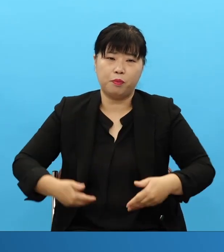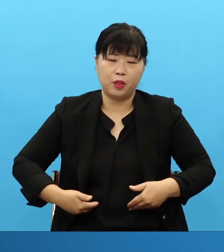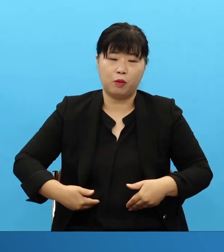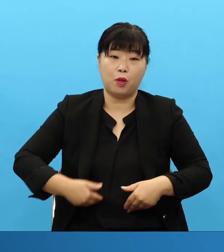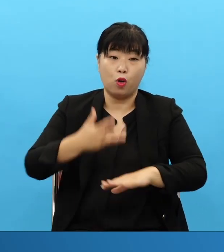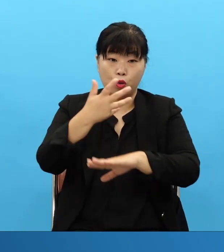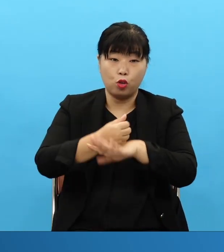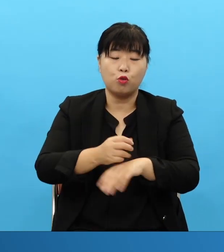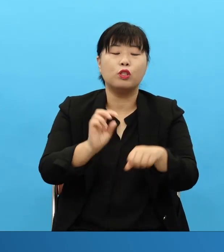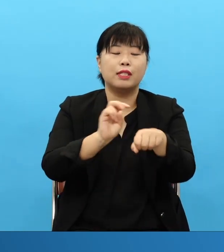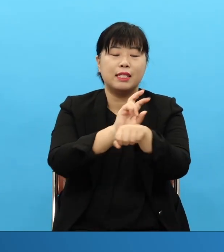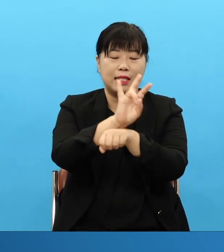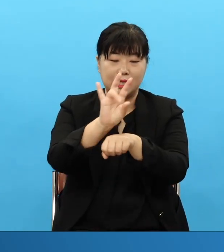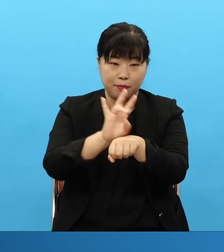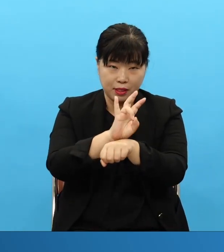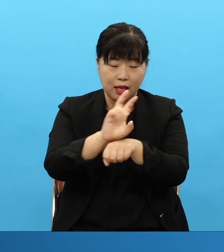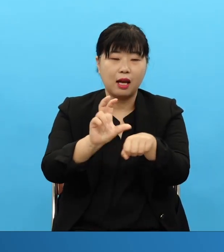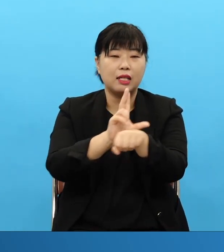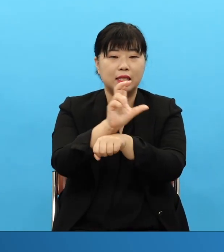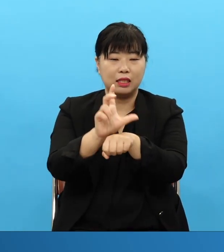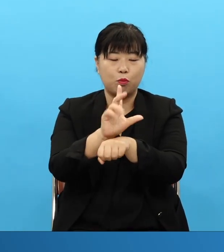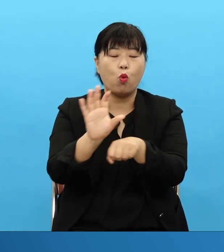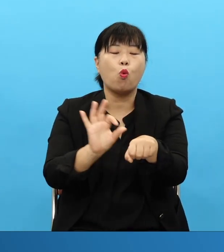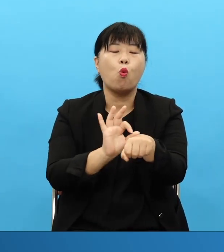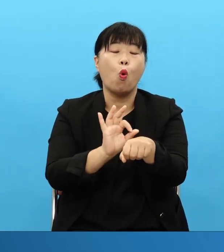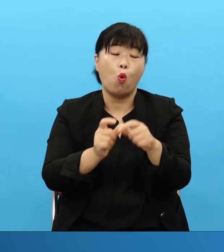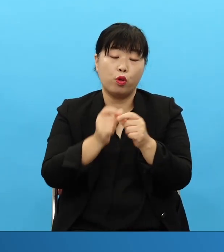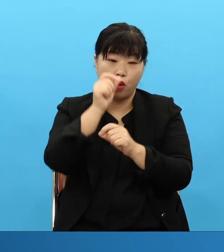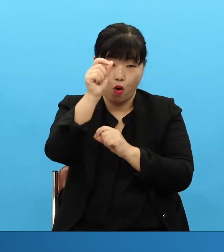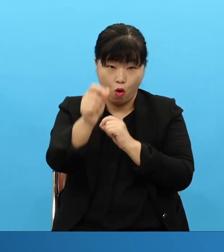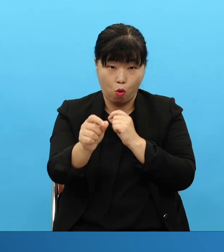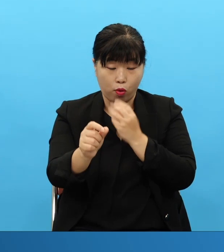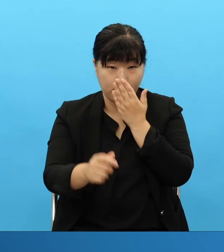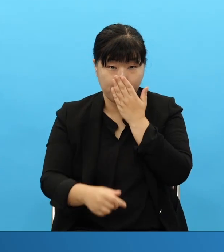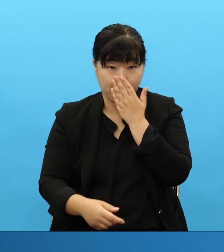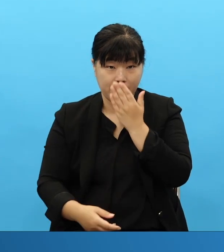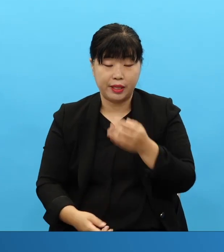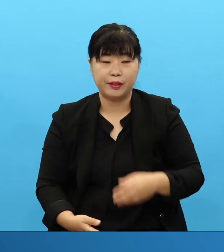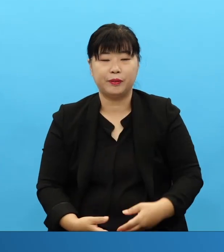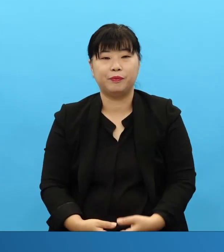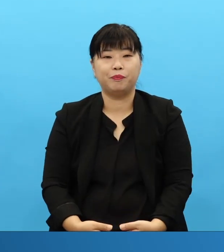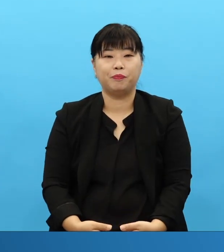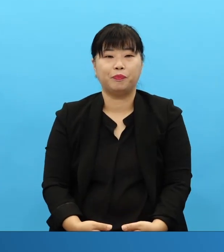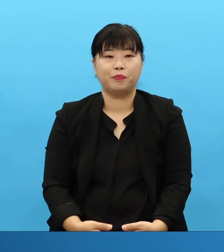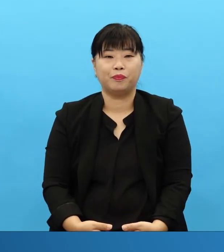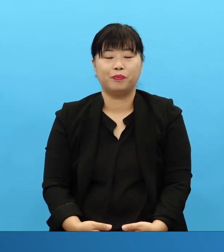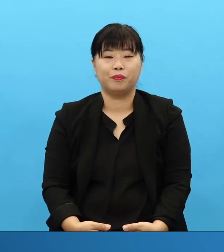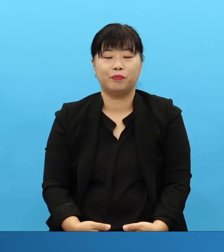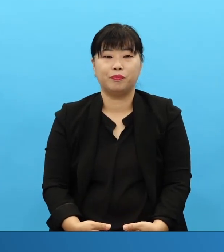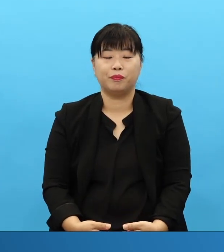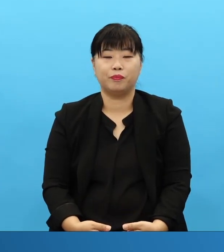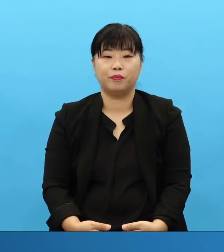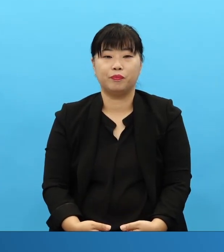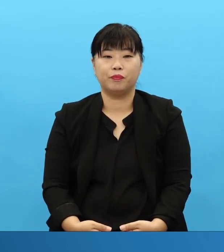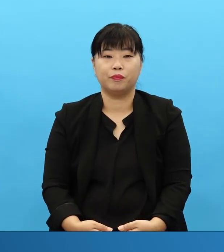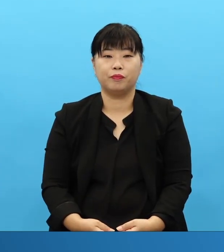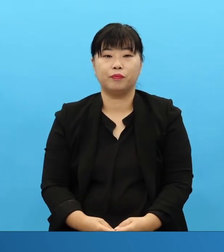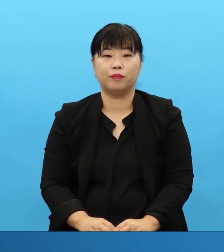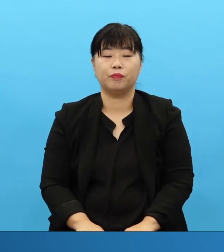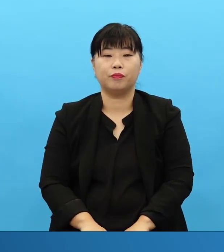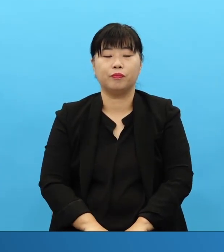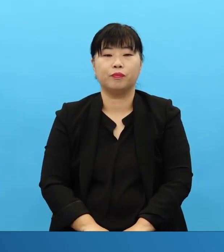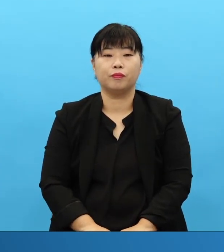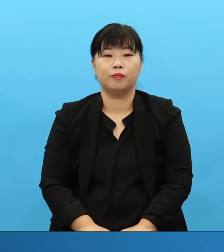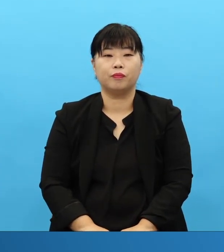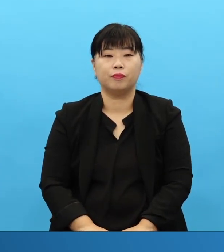here it must be 24 hours, 25 hours, and 그러면 여러분들 eternity. 빛의 경제를 해보고 대성공을 한 겁니다. Then 사실 that means that honestly, you have restored the economy of light and have 이게 great